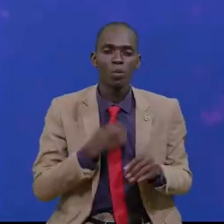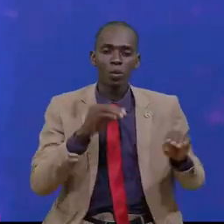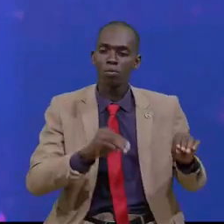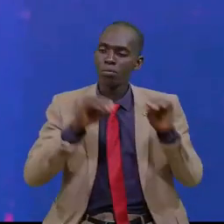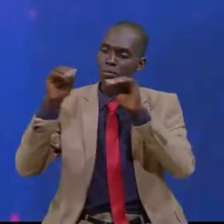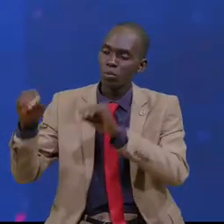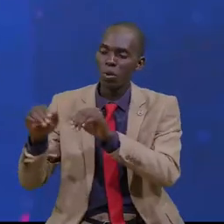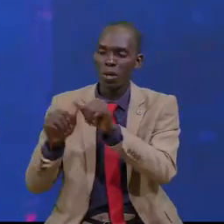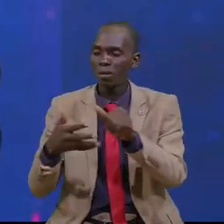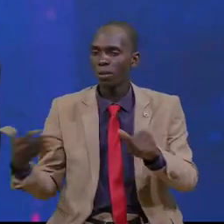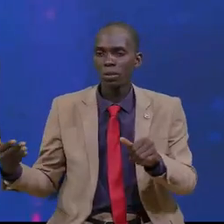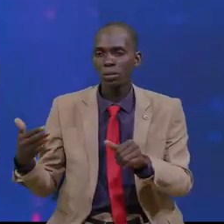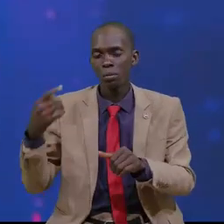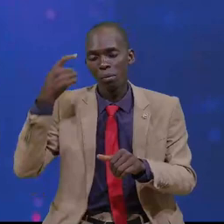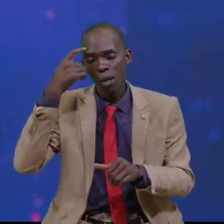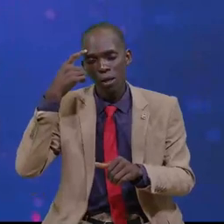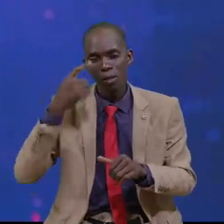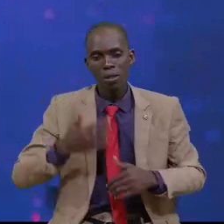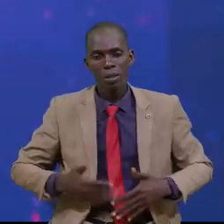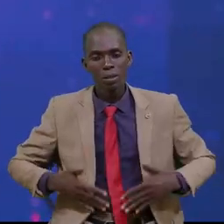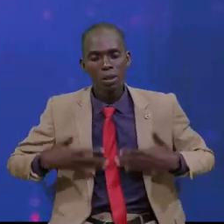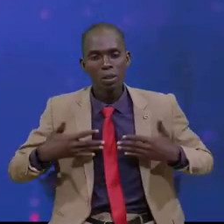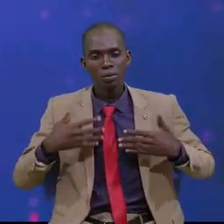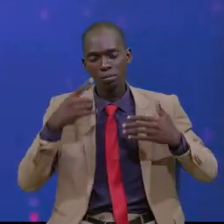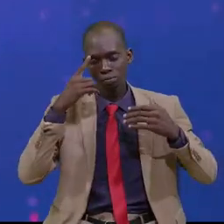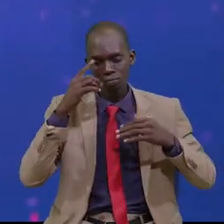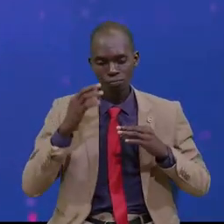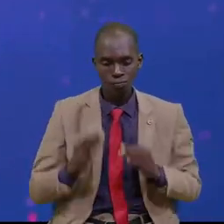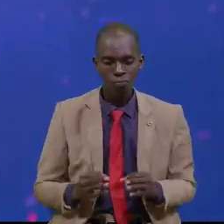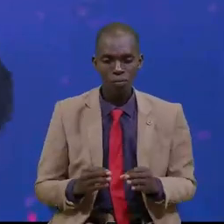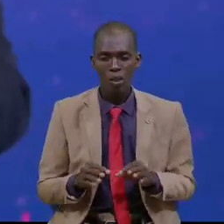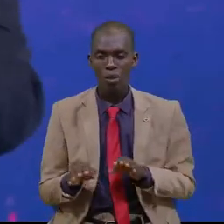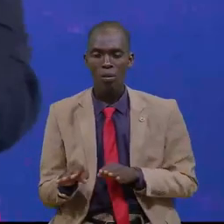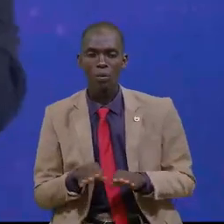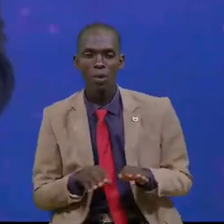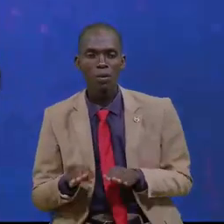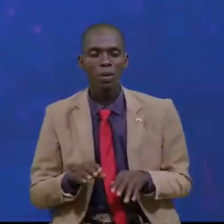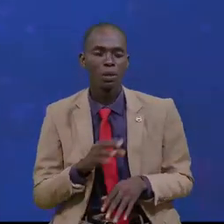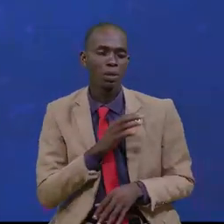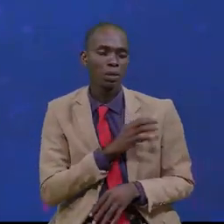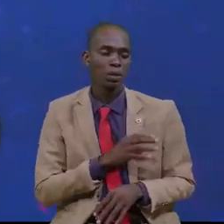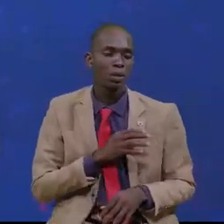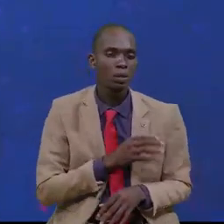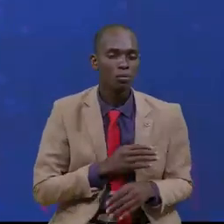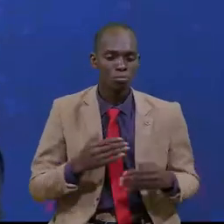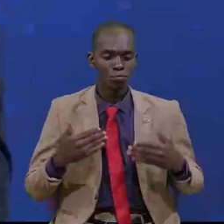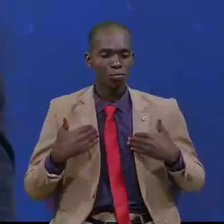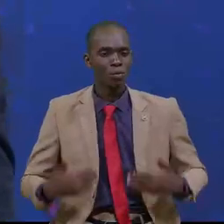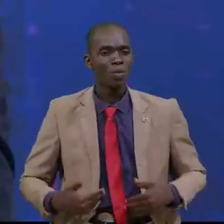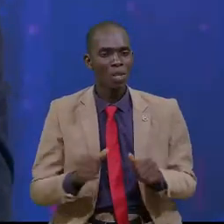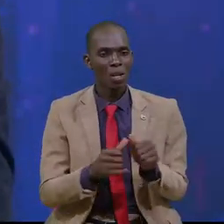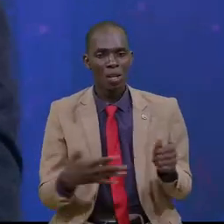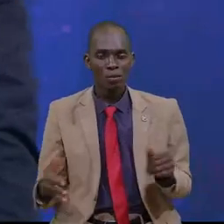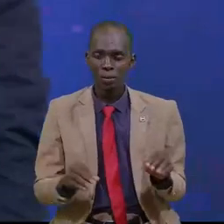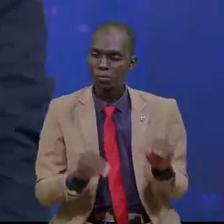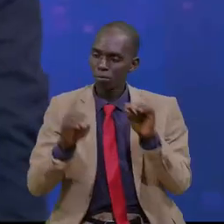nous plaçons tout sur son épaule. Notre force, nos décisions, nos comportements, notre caractère, notre